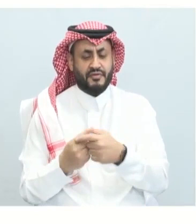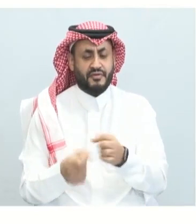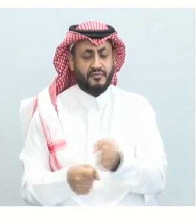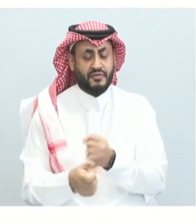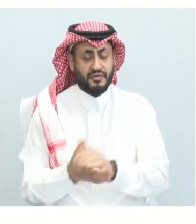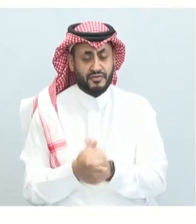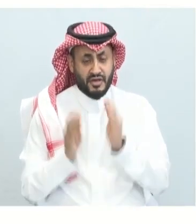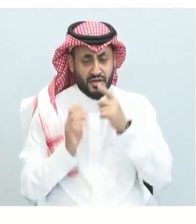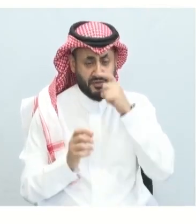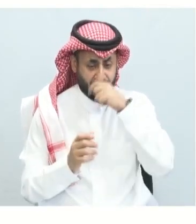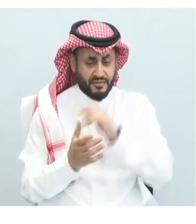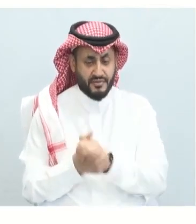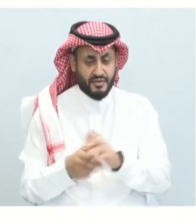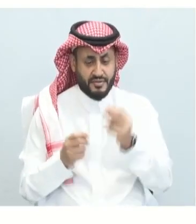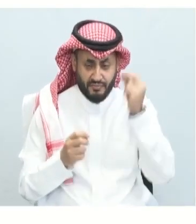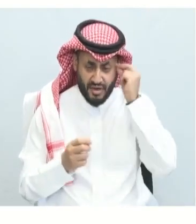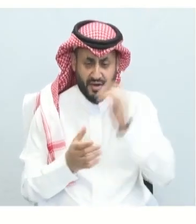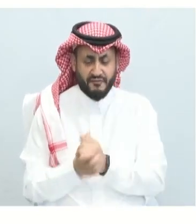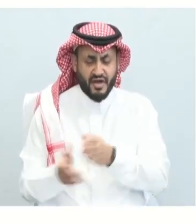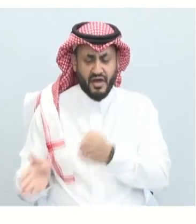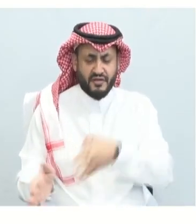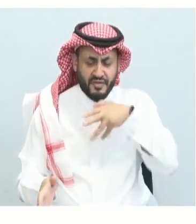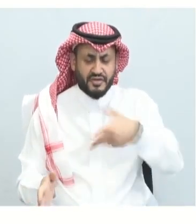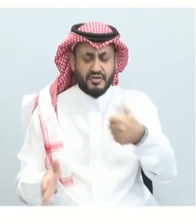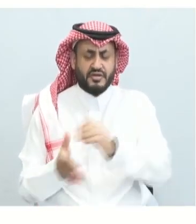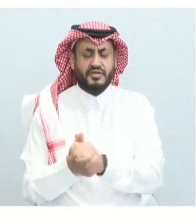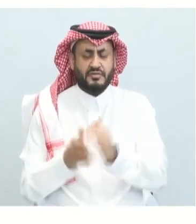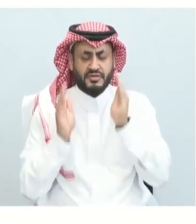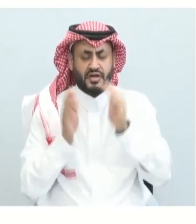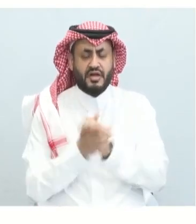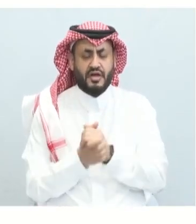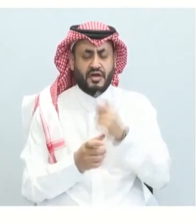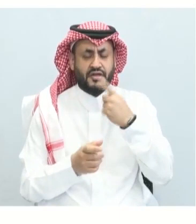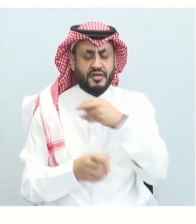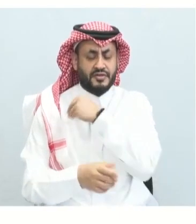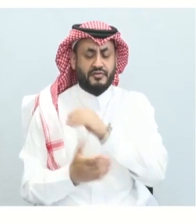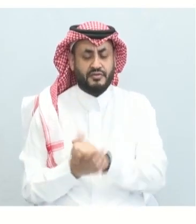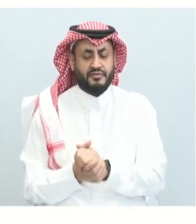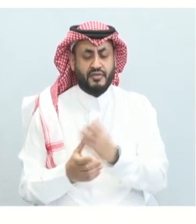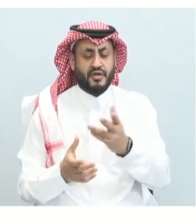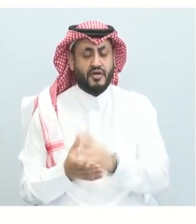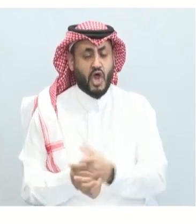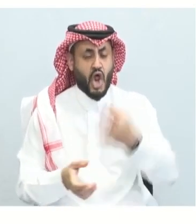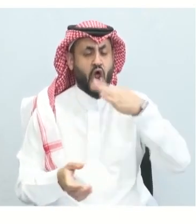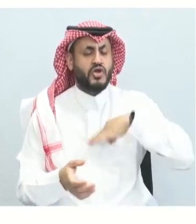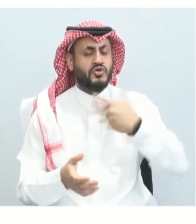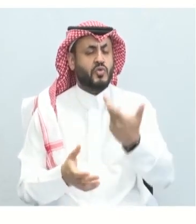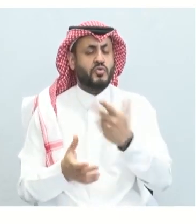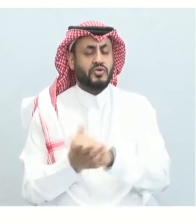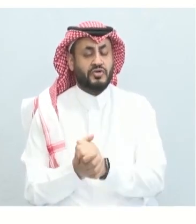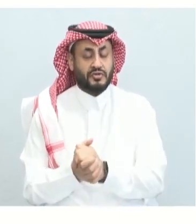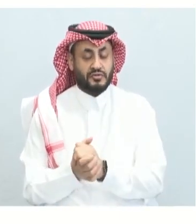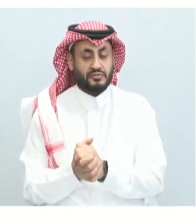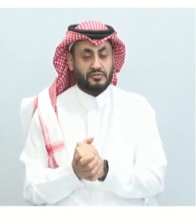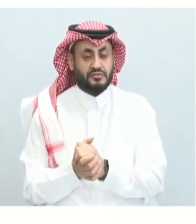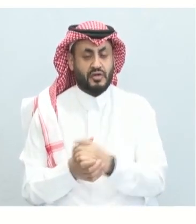صلى الله عليه وسلم في صلاه التطوع ايضا معرفه الجزاء المرتب على صلاه التطوع عندما تعرف الجزاء الذي يرتبه